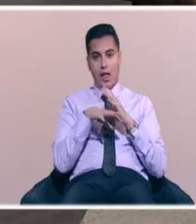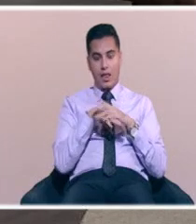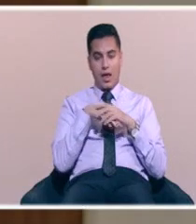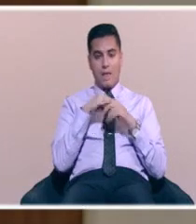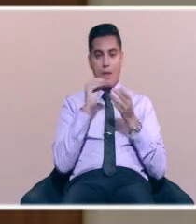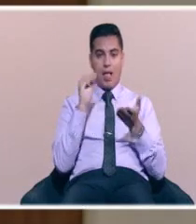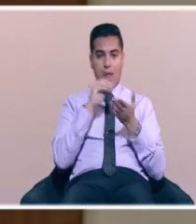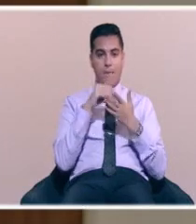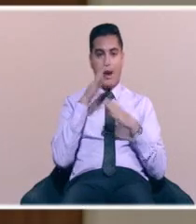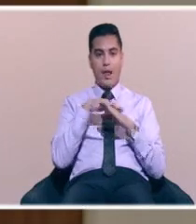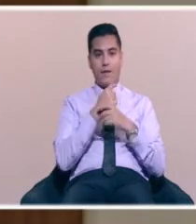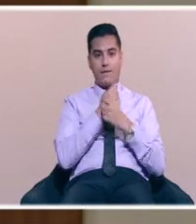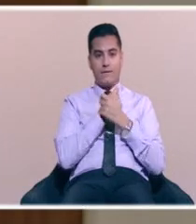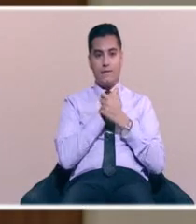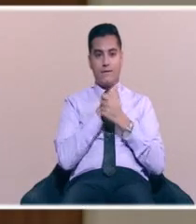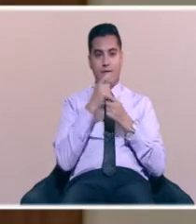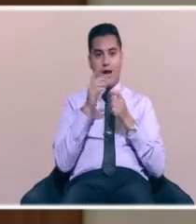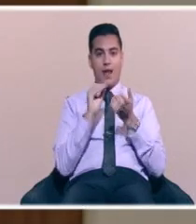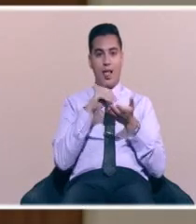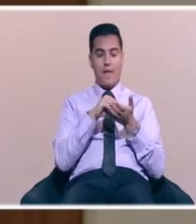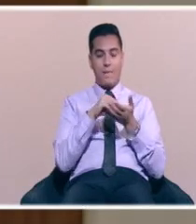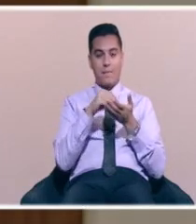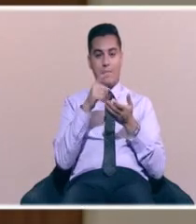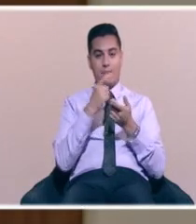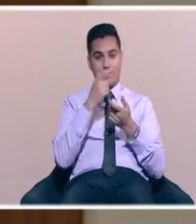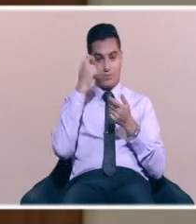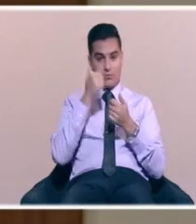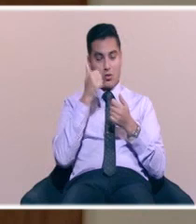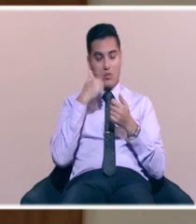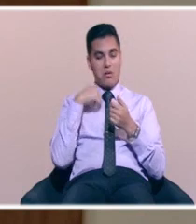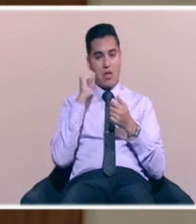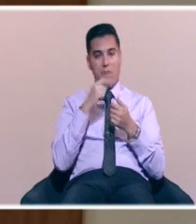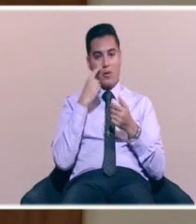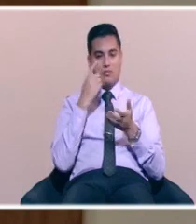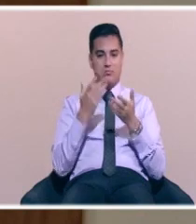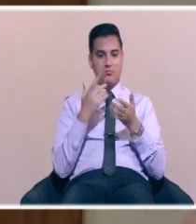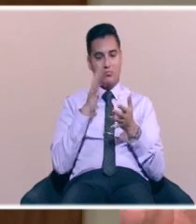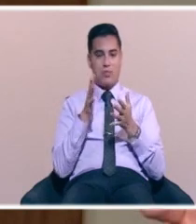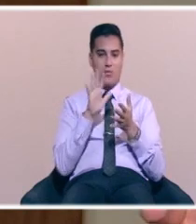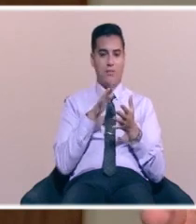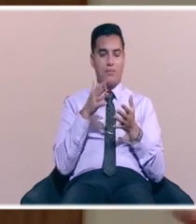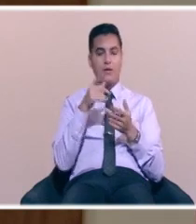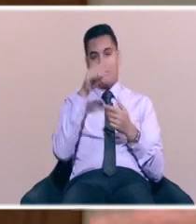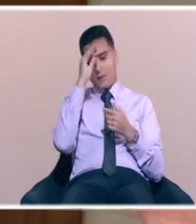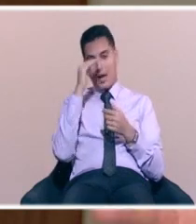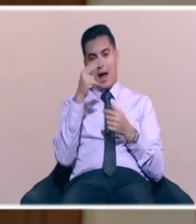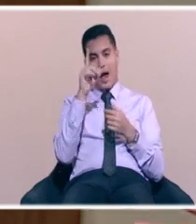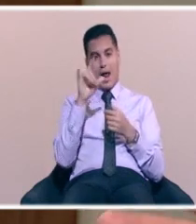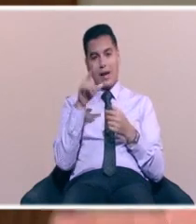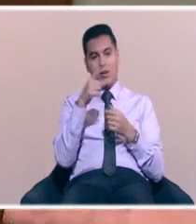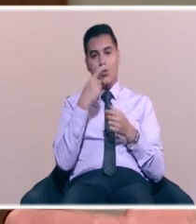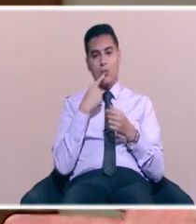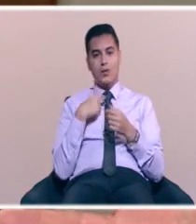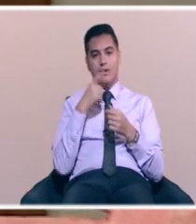انت بقى علي، علي علي والله مش عارف اساله. علي لو هيعمل، علي شاطر جدا في الارتجال، علي ممكن